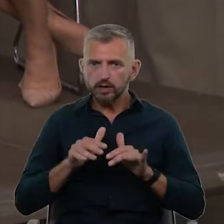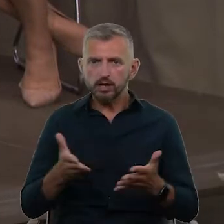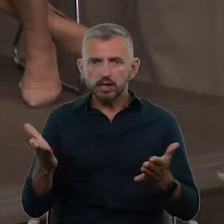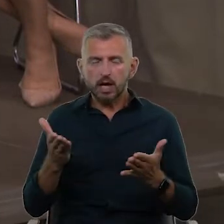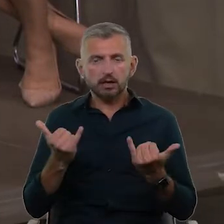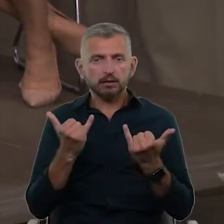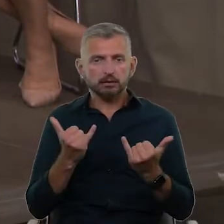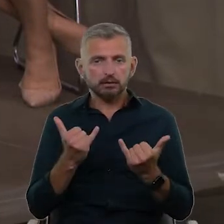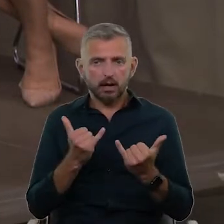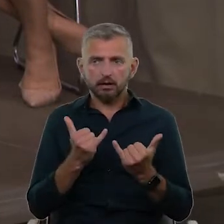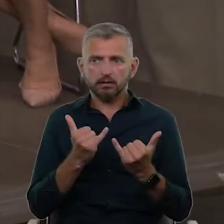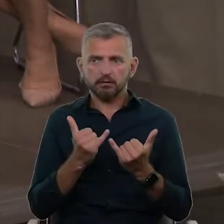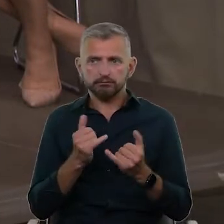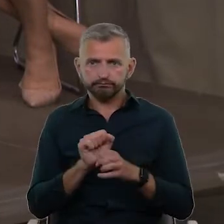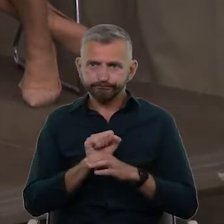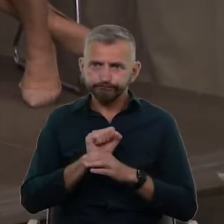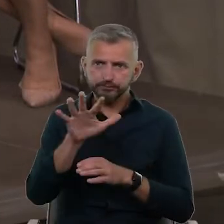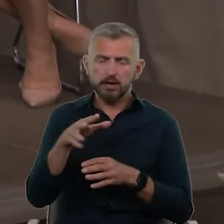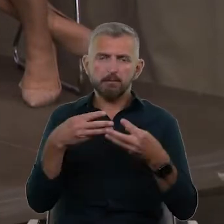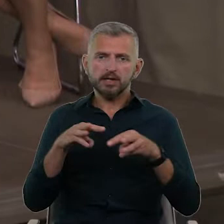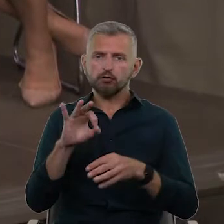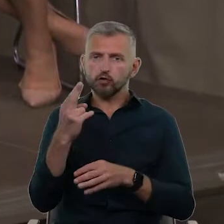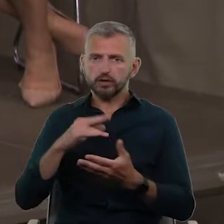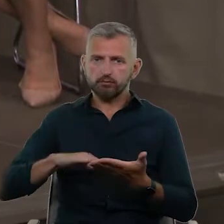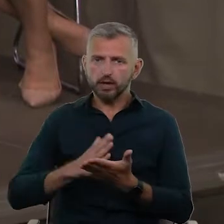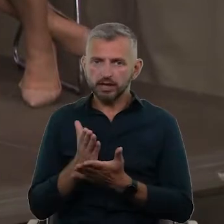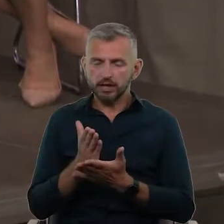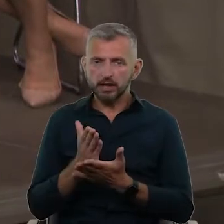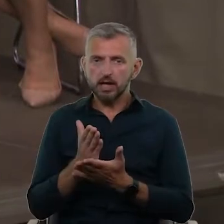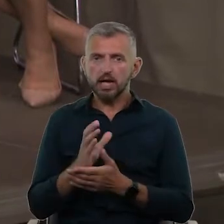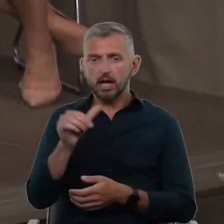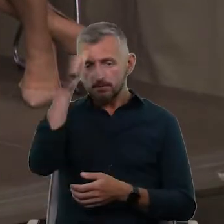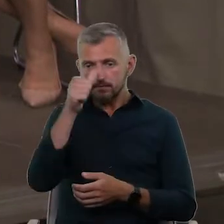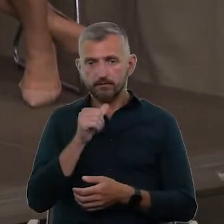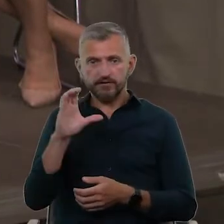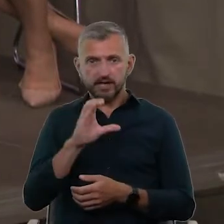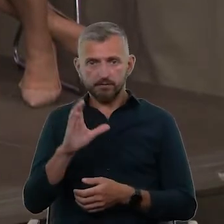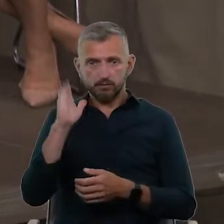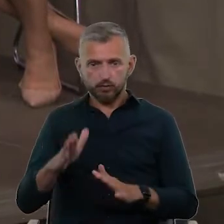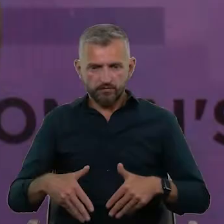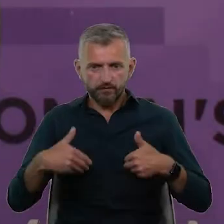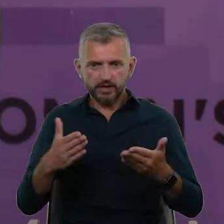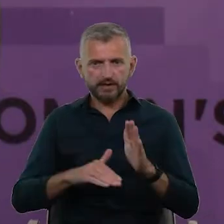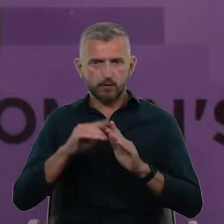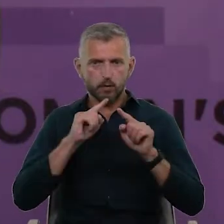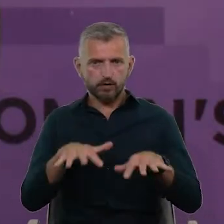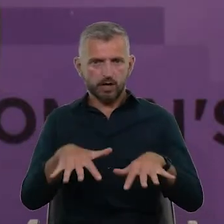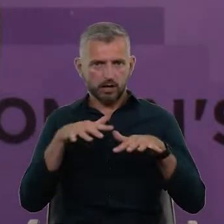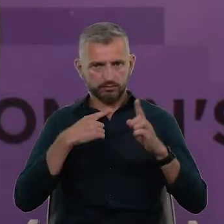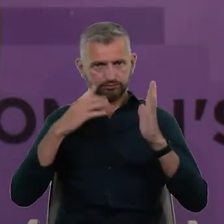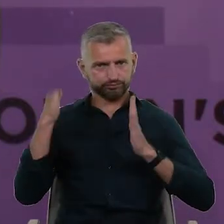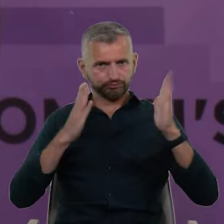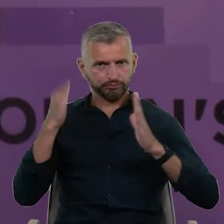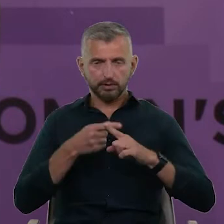пішли зараз до Міністерства соцполітики і які у серпні будуть вже винесені на Верховну Раду. Це теж